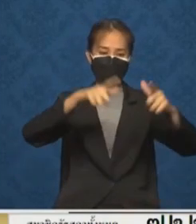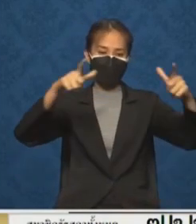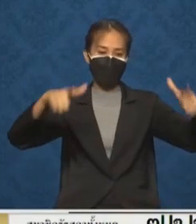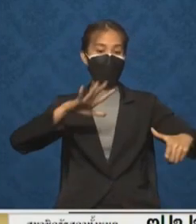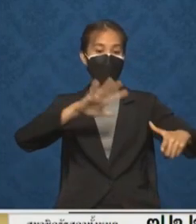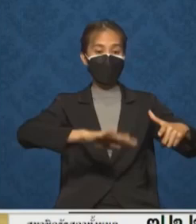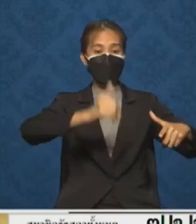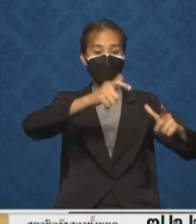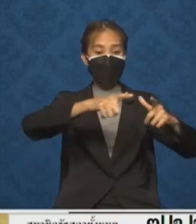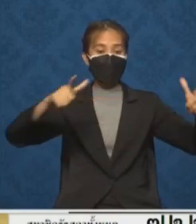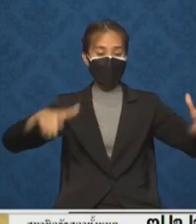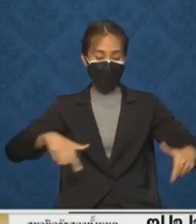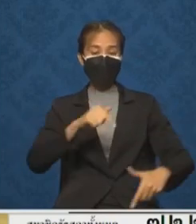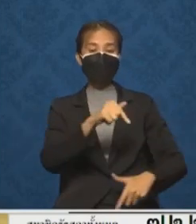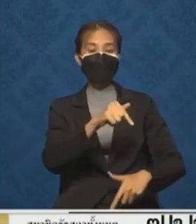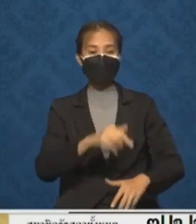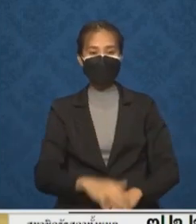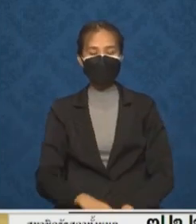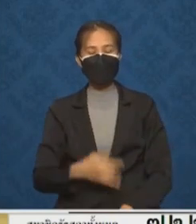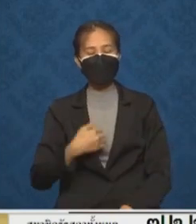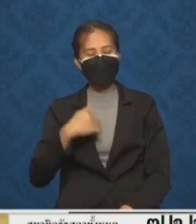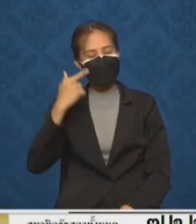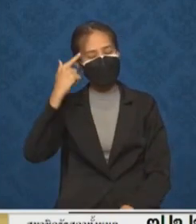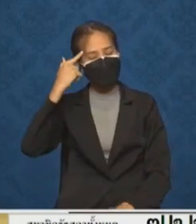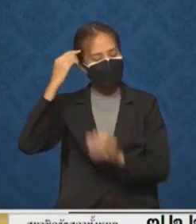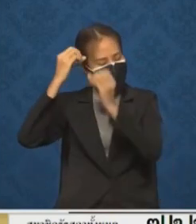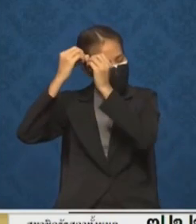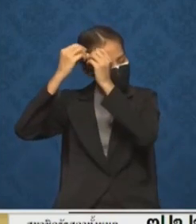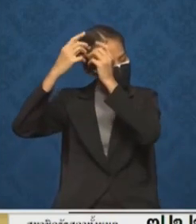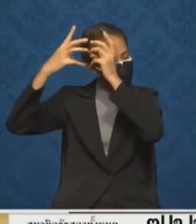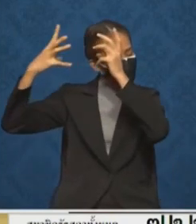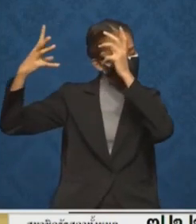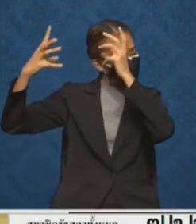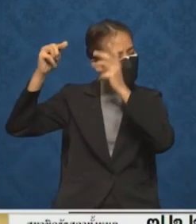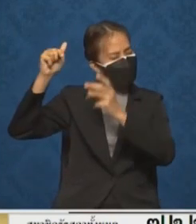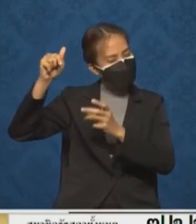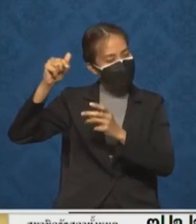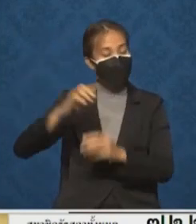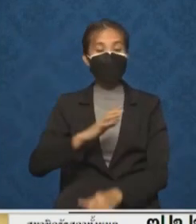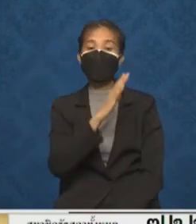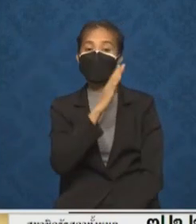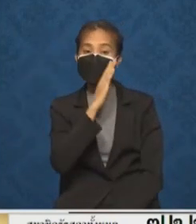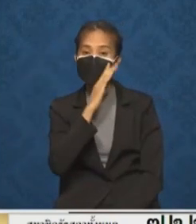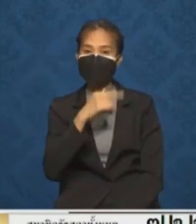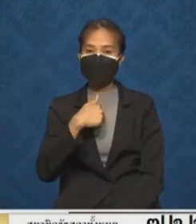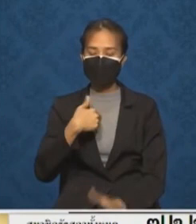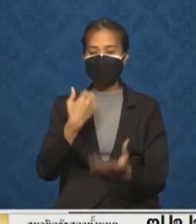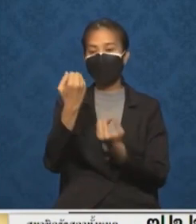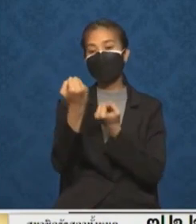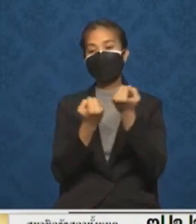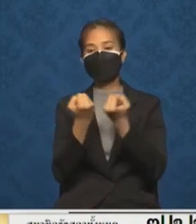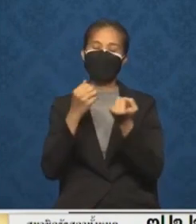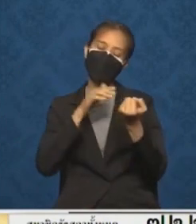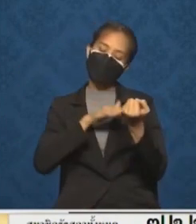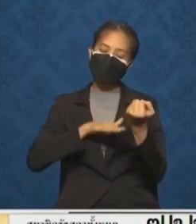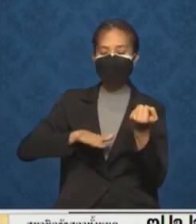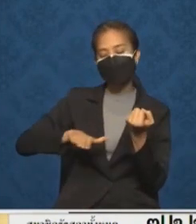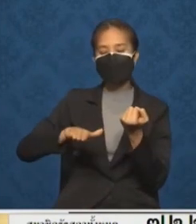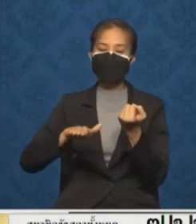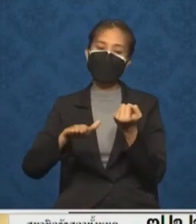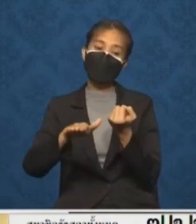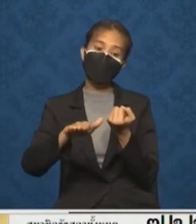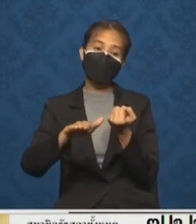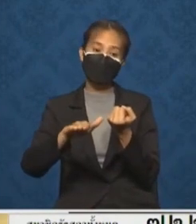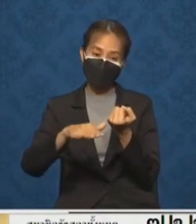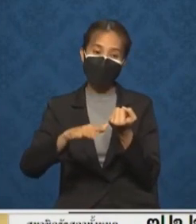ถ้าท่านประธานจะลองหลับตานึกให้เห็นภาพว่าในเวลาที่เรานั่งรถออกจากบ้านใน